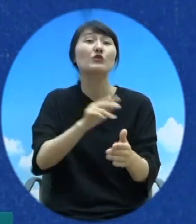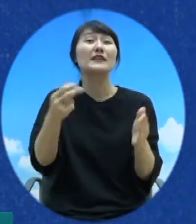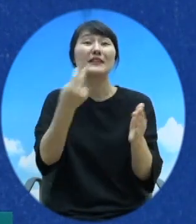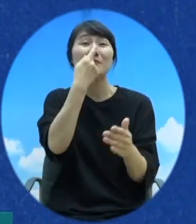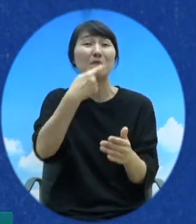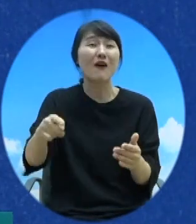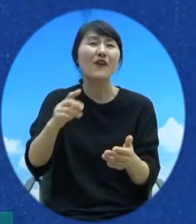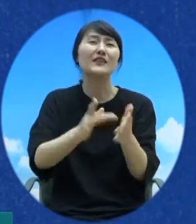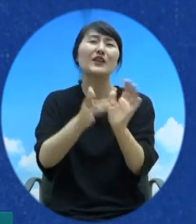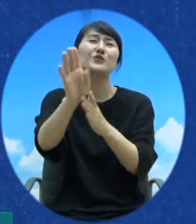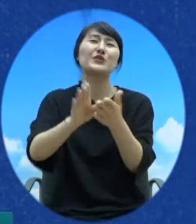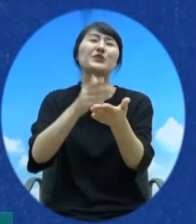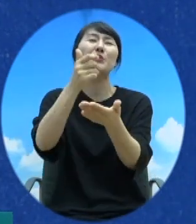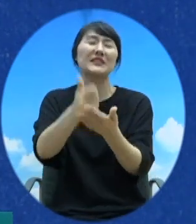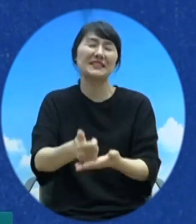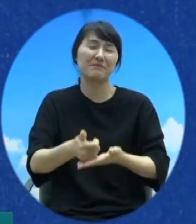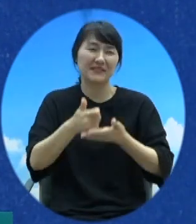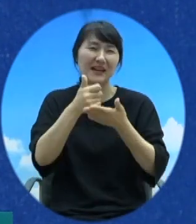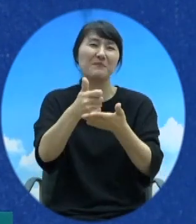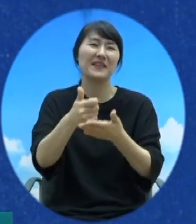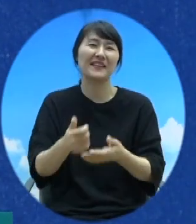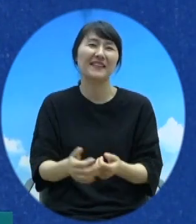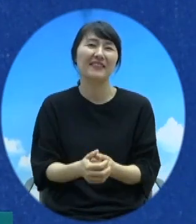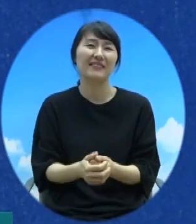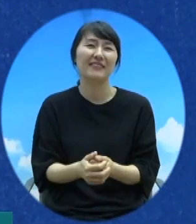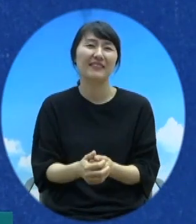생명은 예수 그리스도십니다.